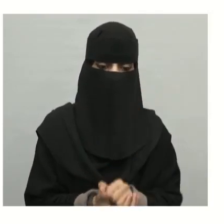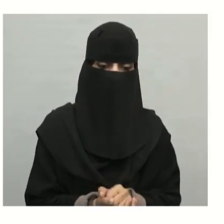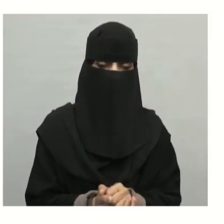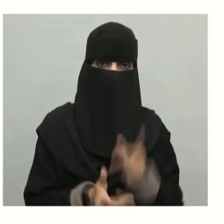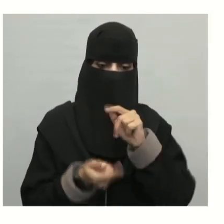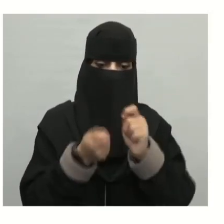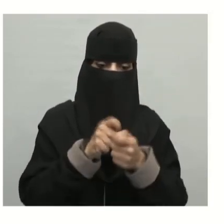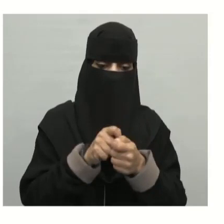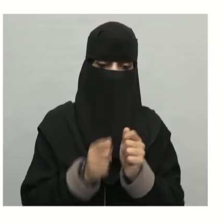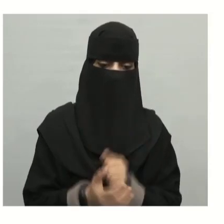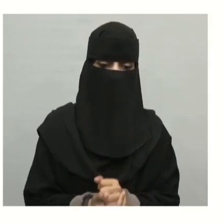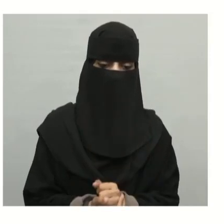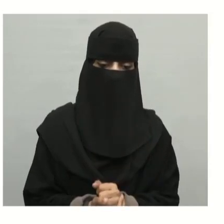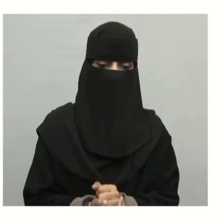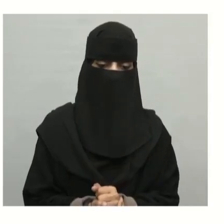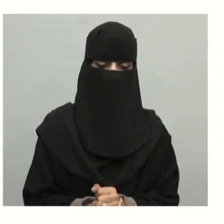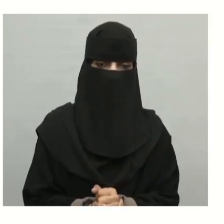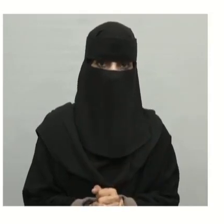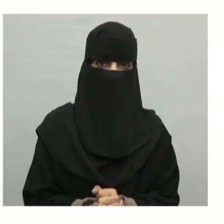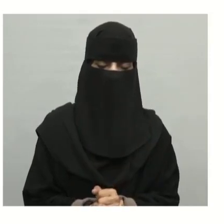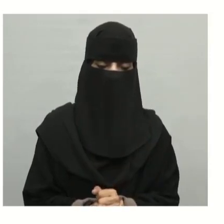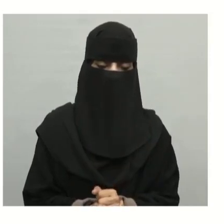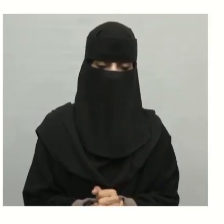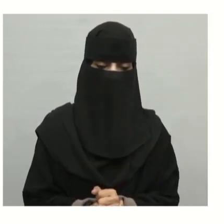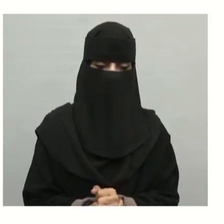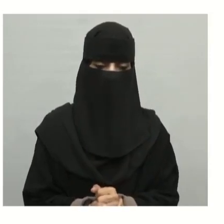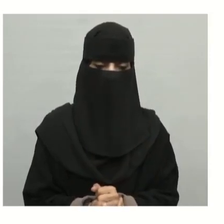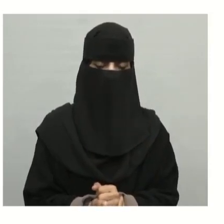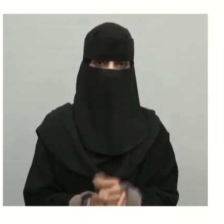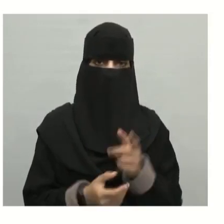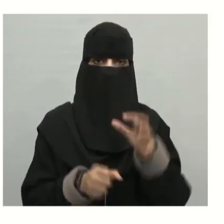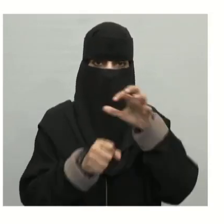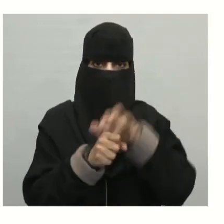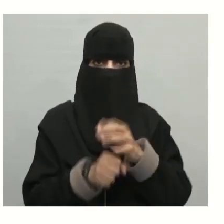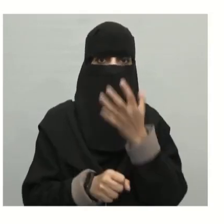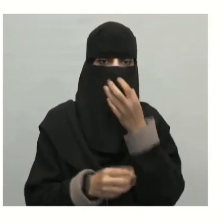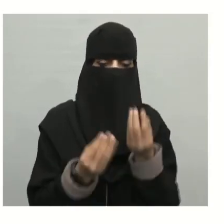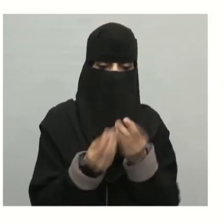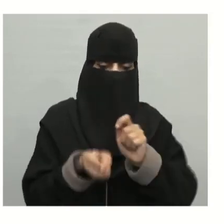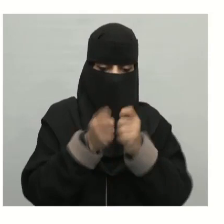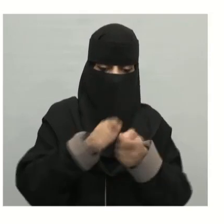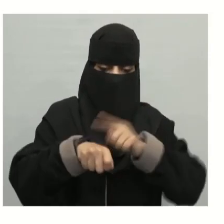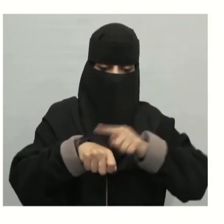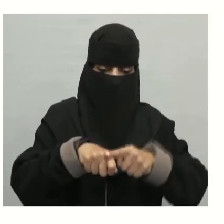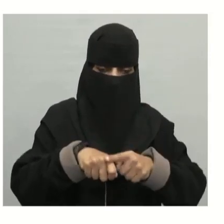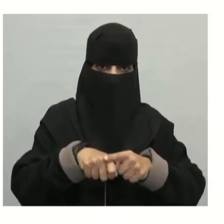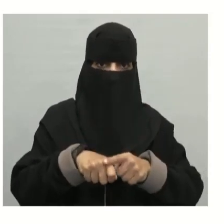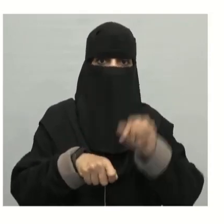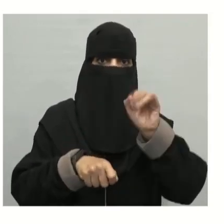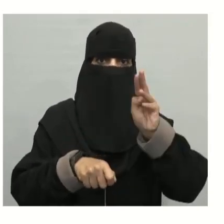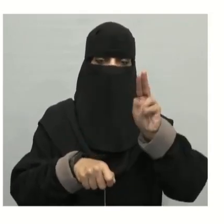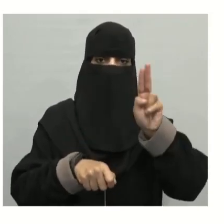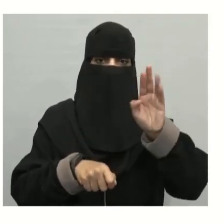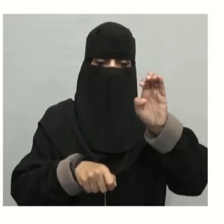تحول مسخن الرسوبي تاثر بالحراره والضغط فتحول الى صخر متحول